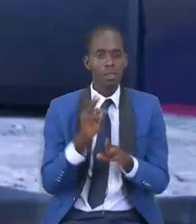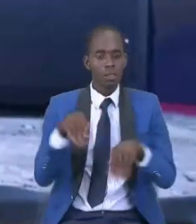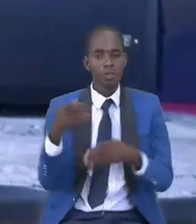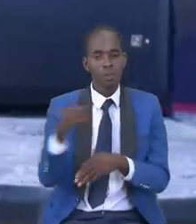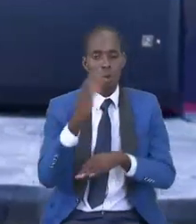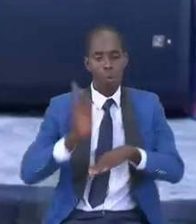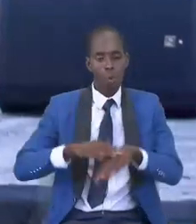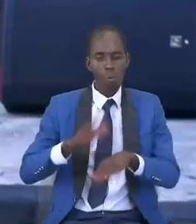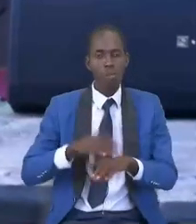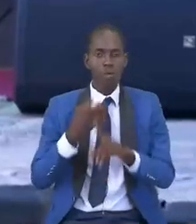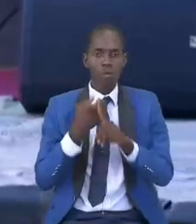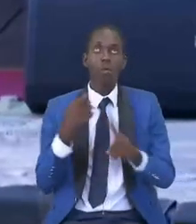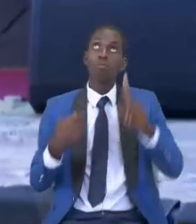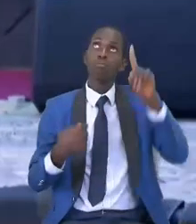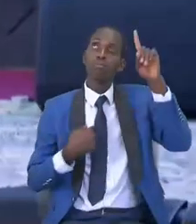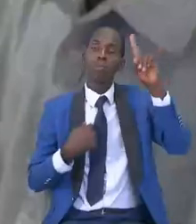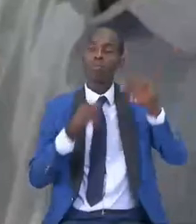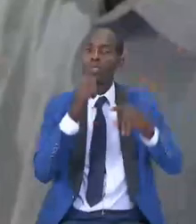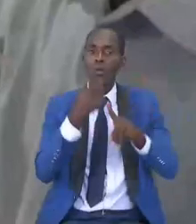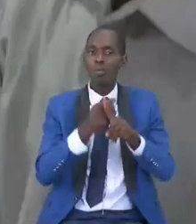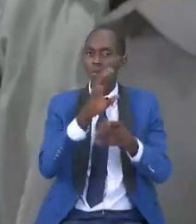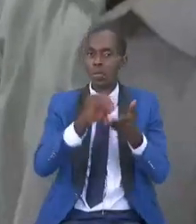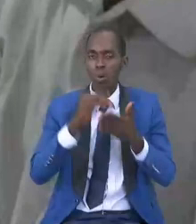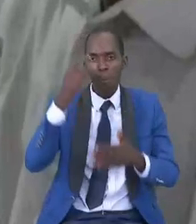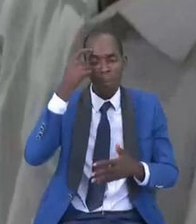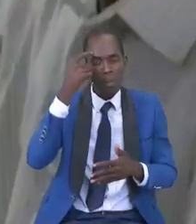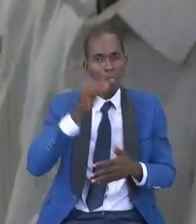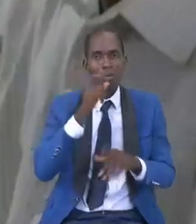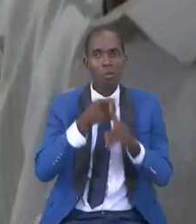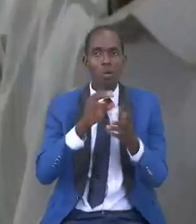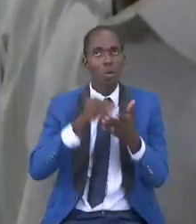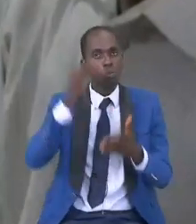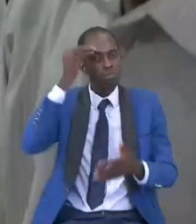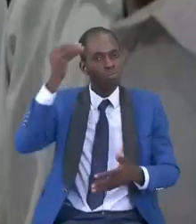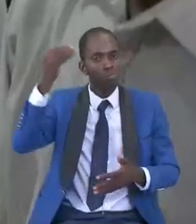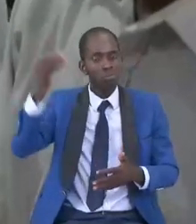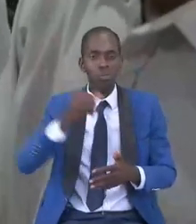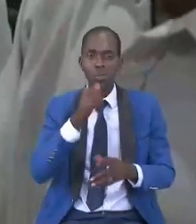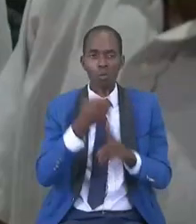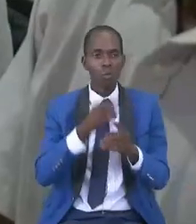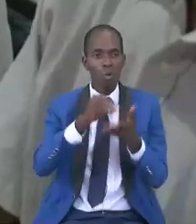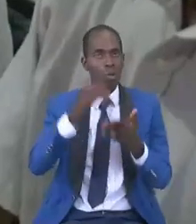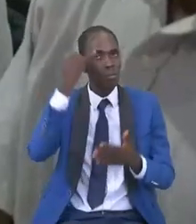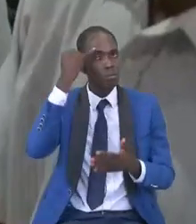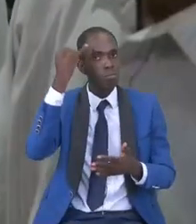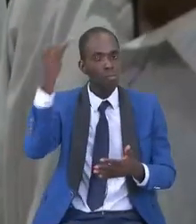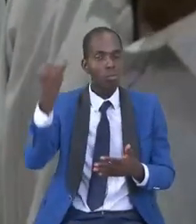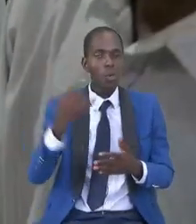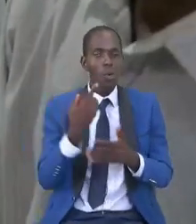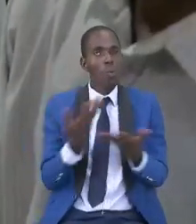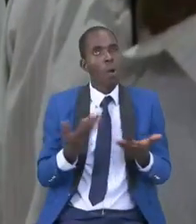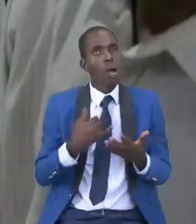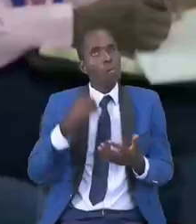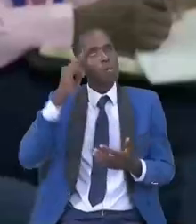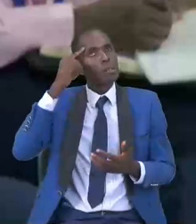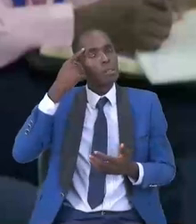sa part, pas de ton esprit, pas de ton opinion, pas de ton idée, pas de ce que tu penses, que